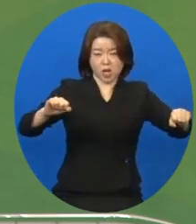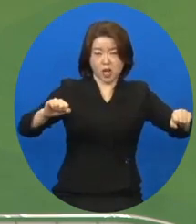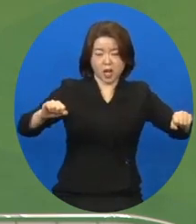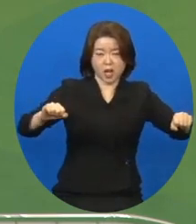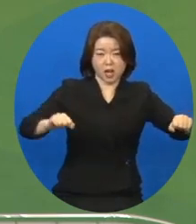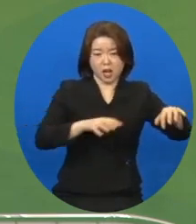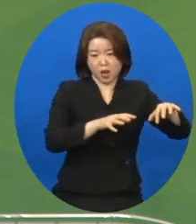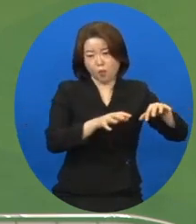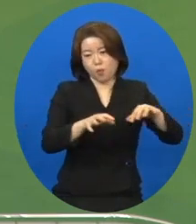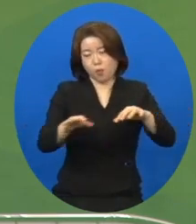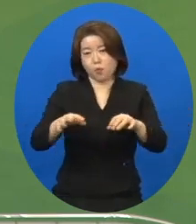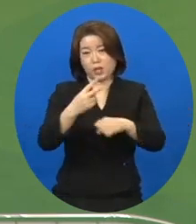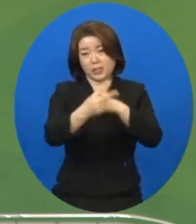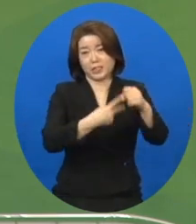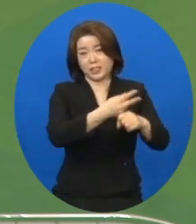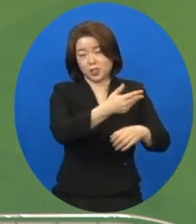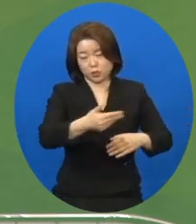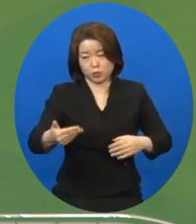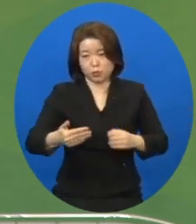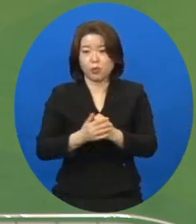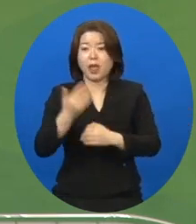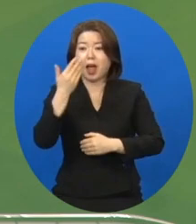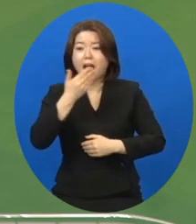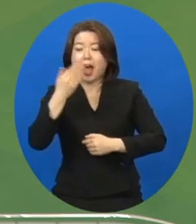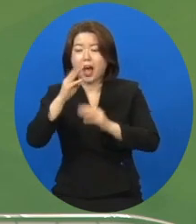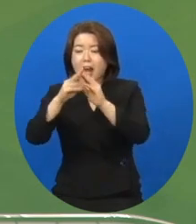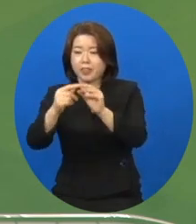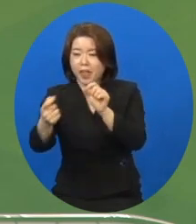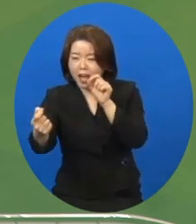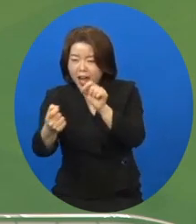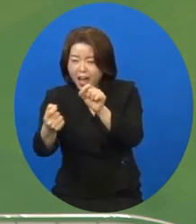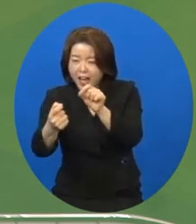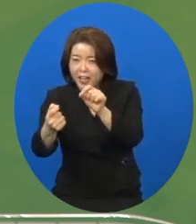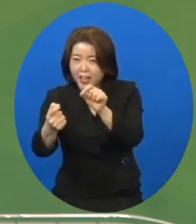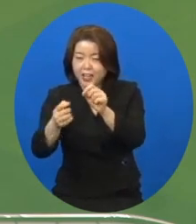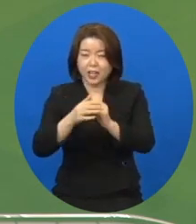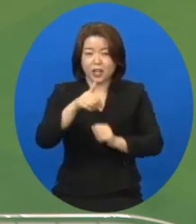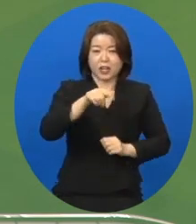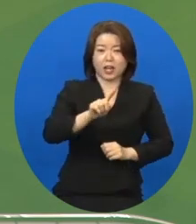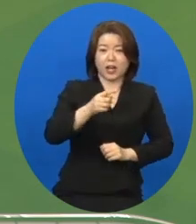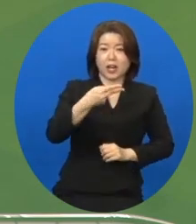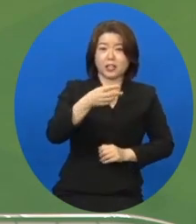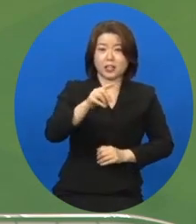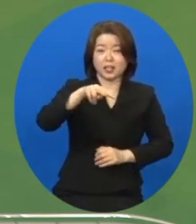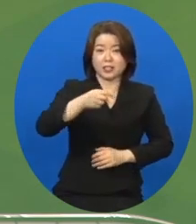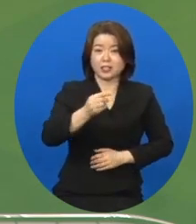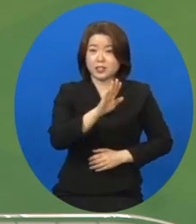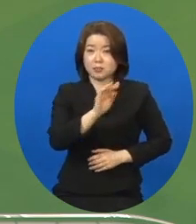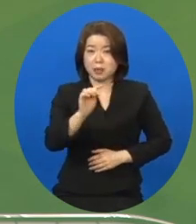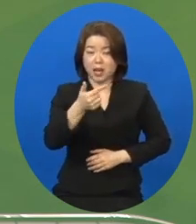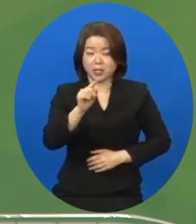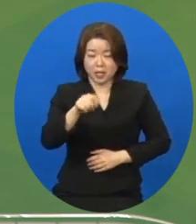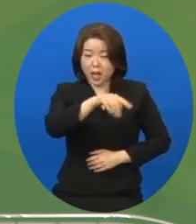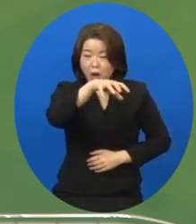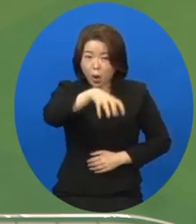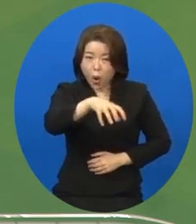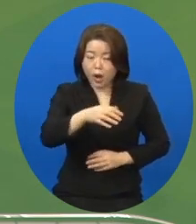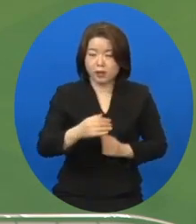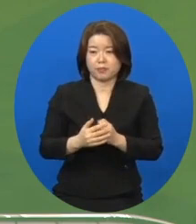그들이 가나안 땅에 가장 가까이 갑니다. 가데스 바네아라는 곳에, 그게 가나안